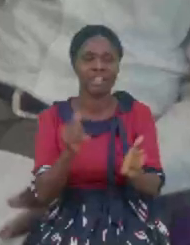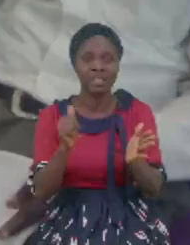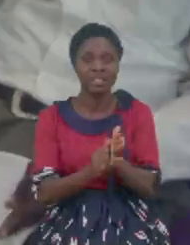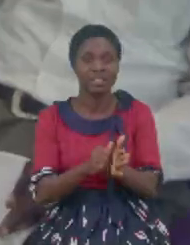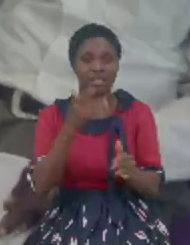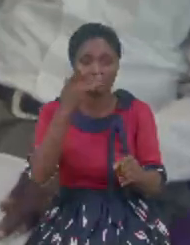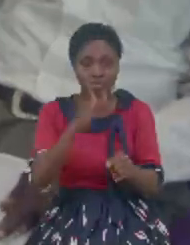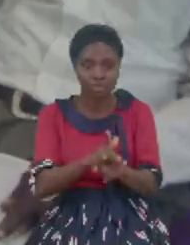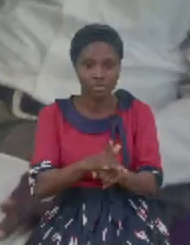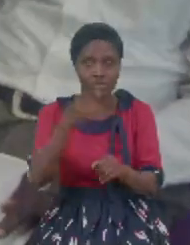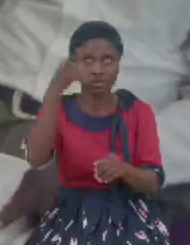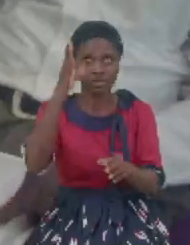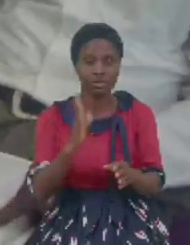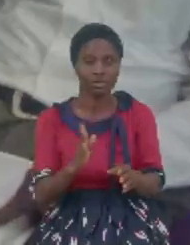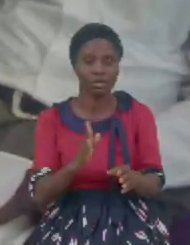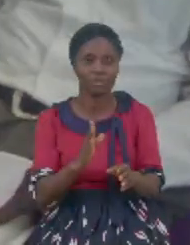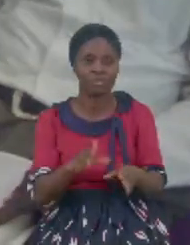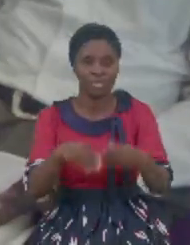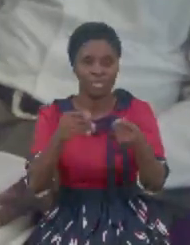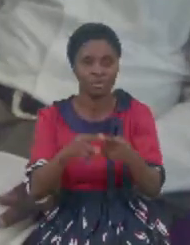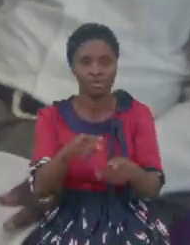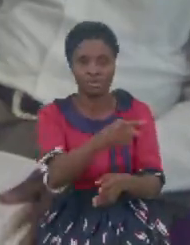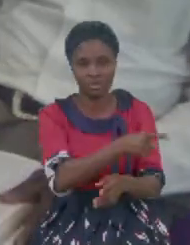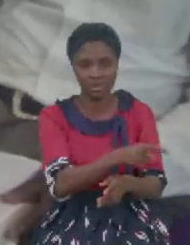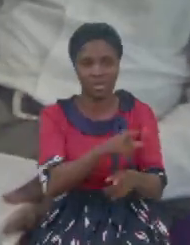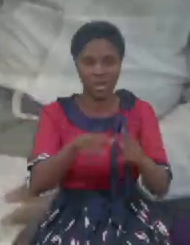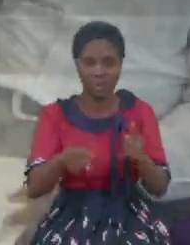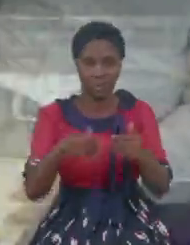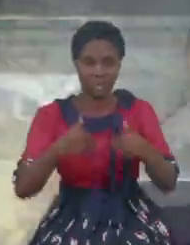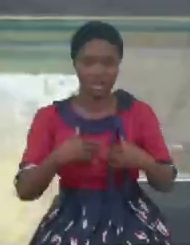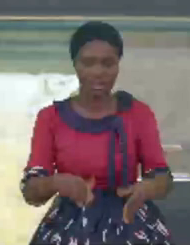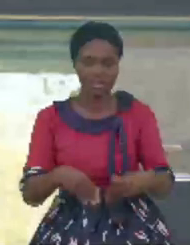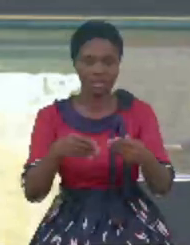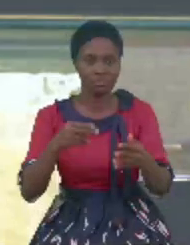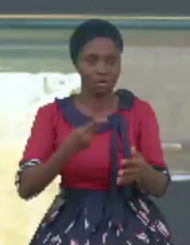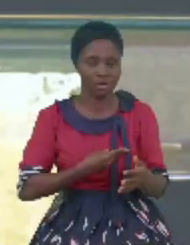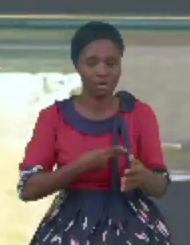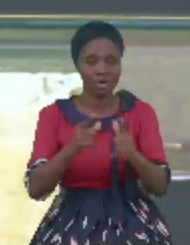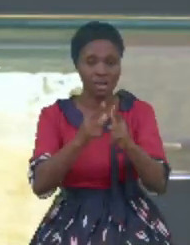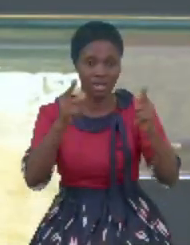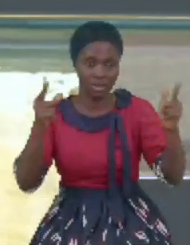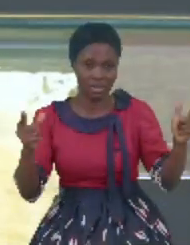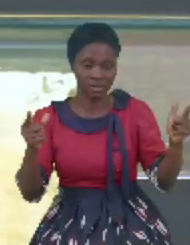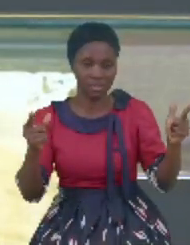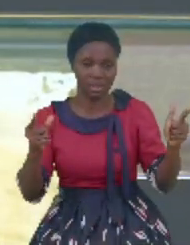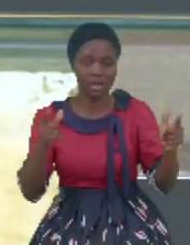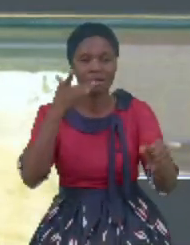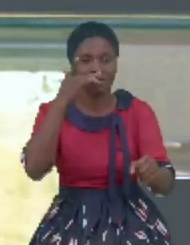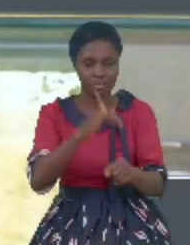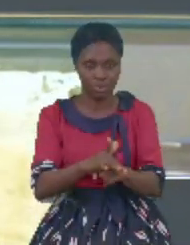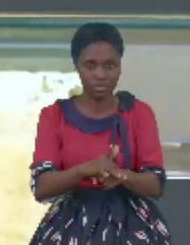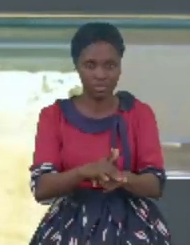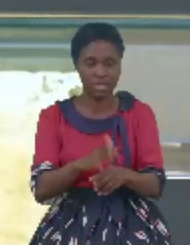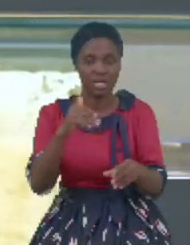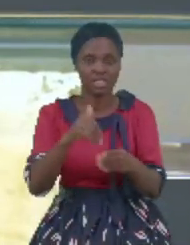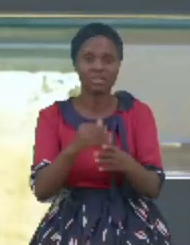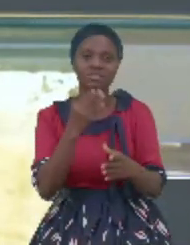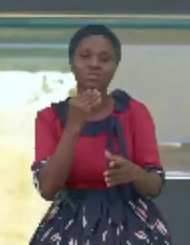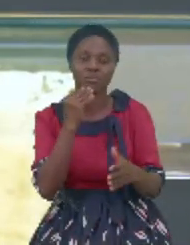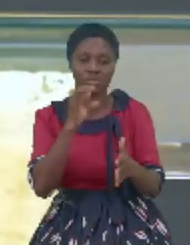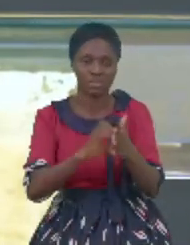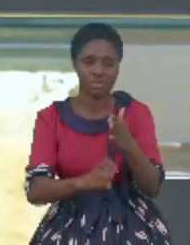C'est la promesse que le Seigneur leur a donnée, mais il nous a donné de plus grandes promesses. Voyons ceci aux